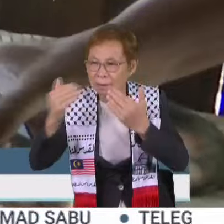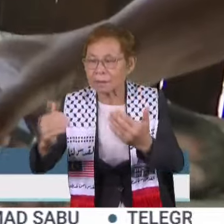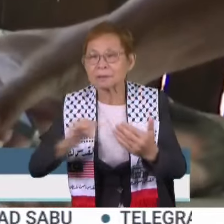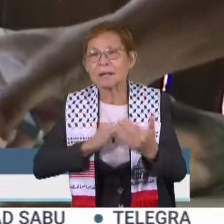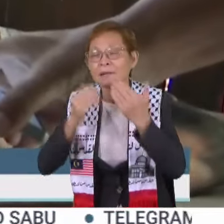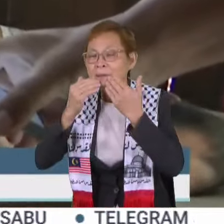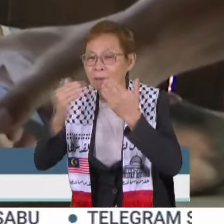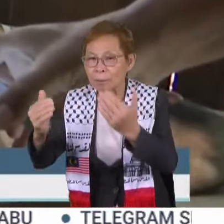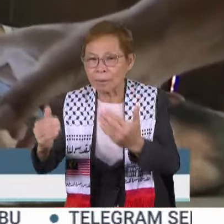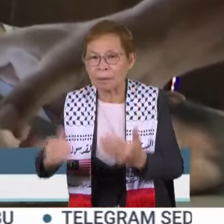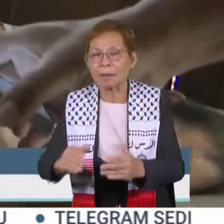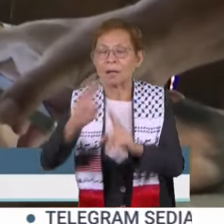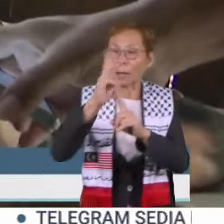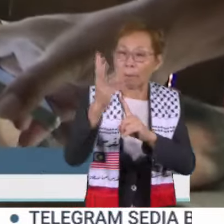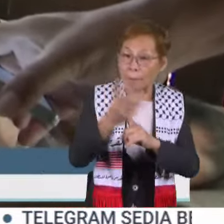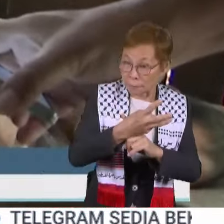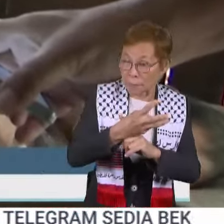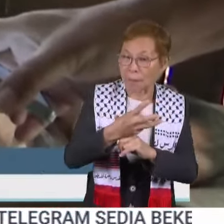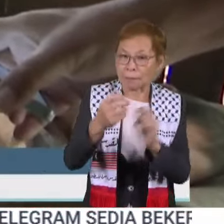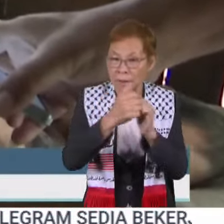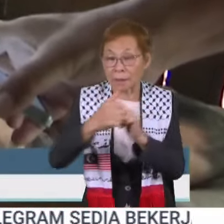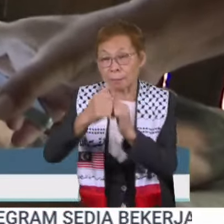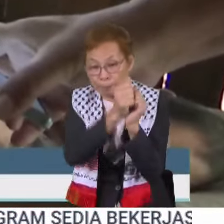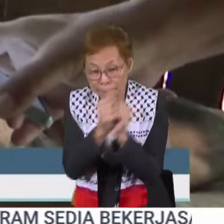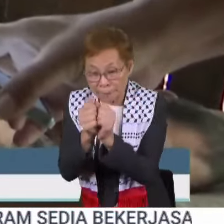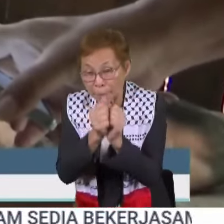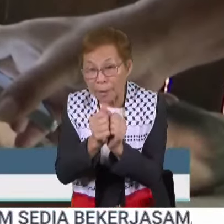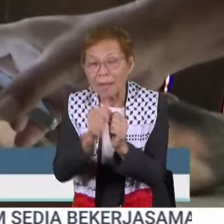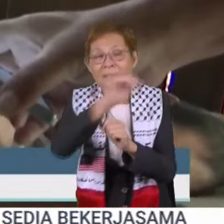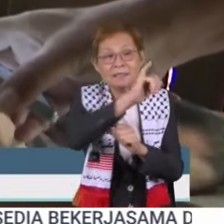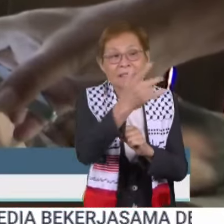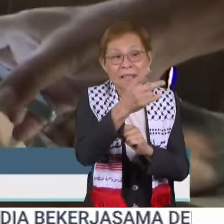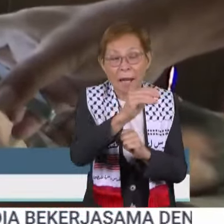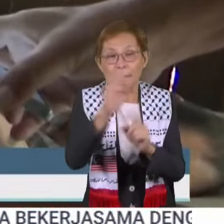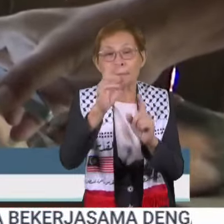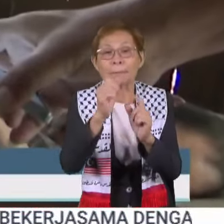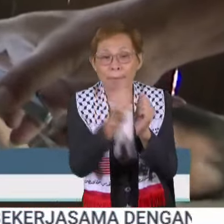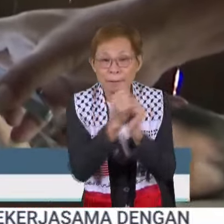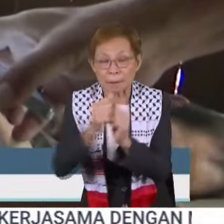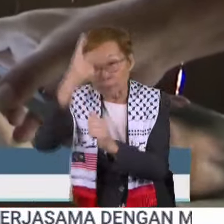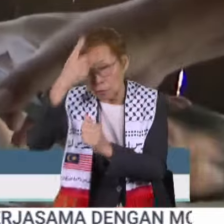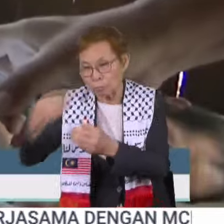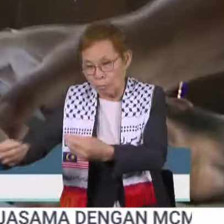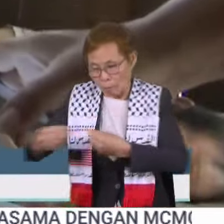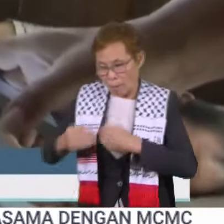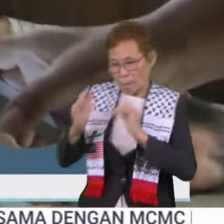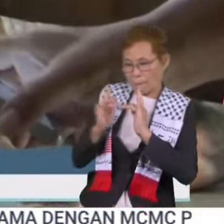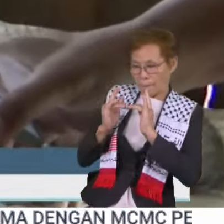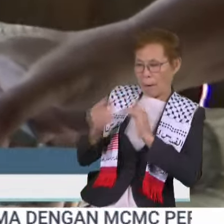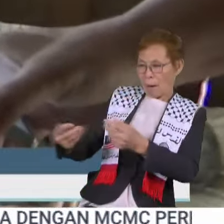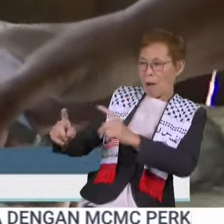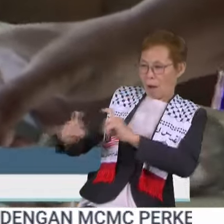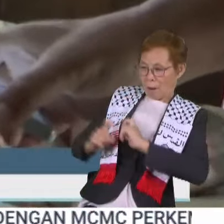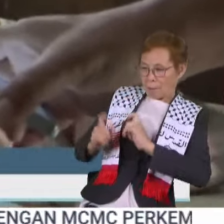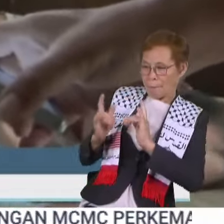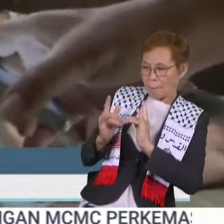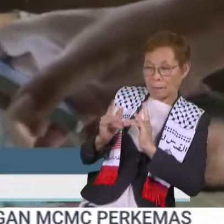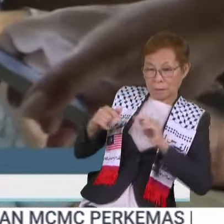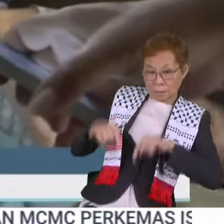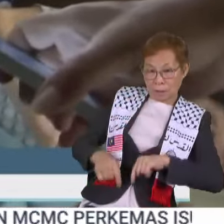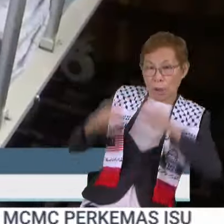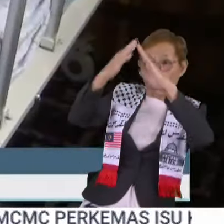kepada kebajikan sama Datuk datang untuk untuk menyampaikan katil sebuah katil di